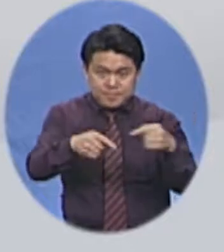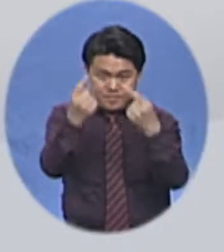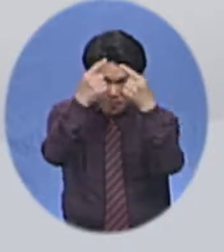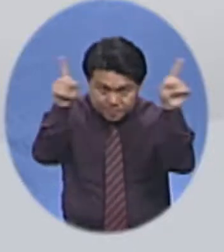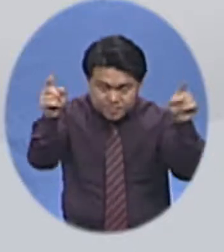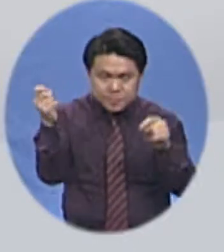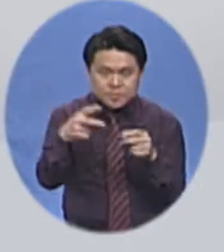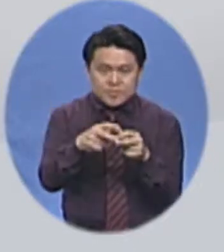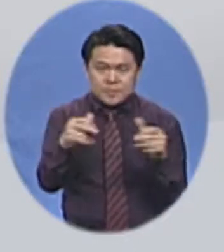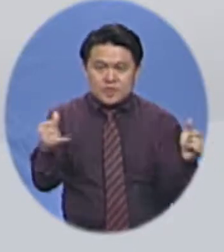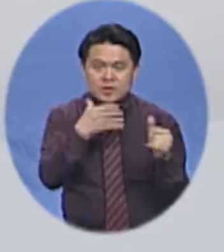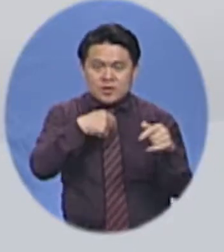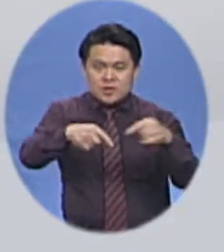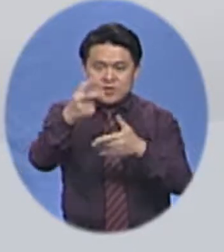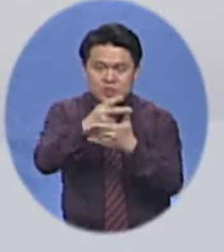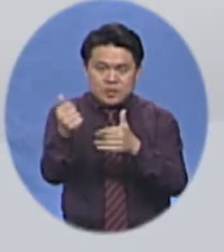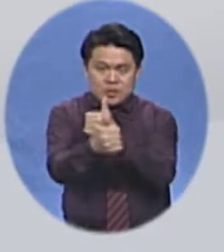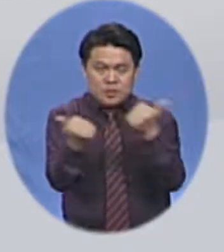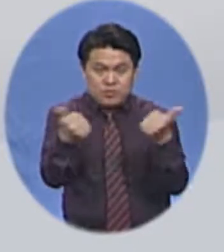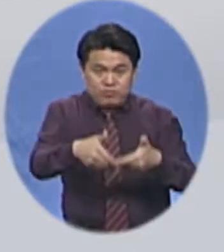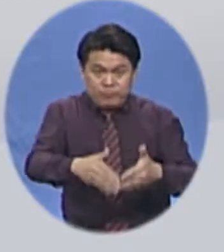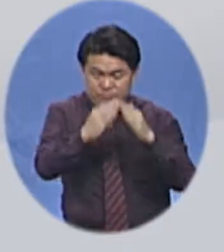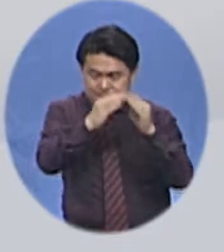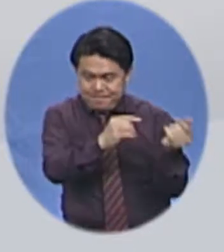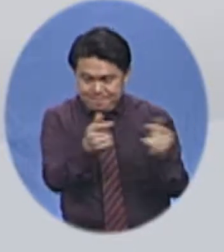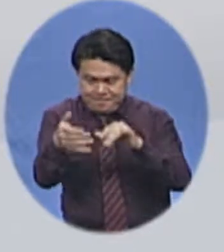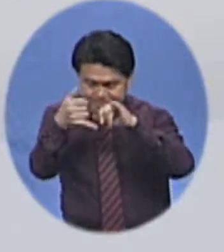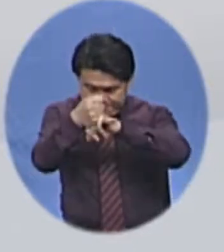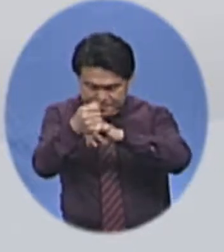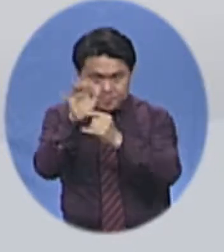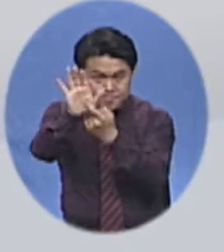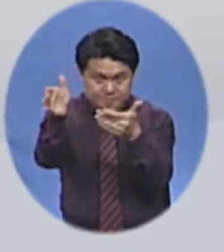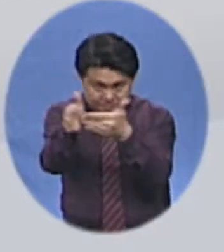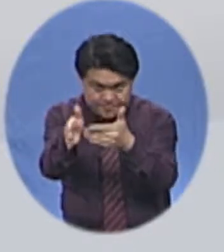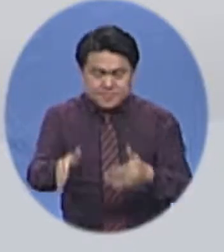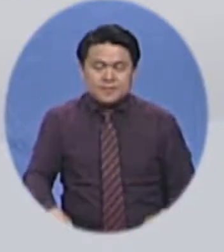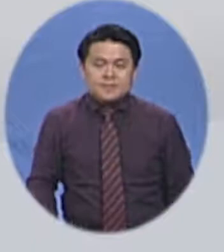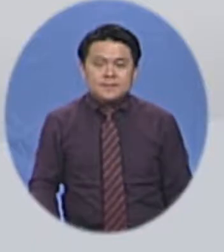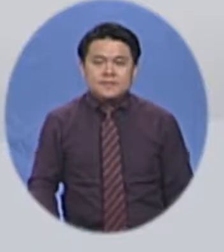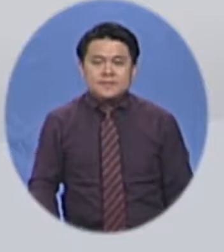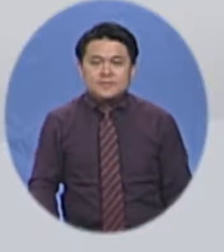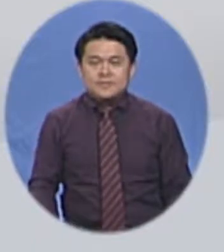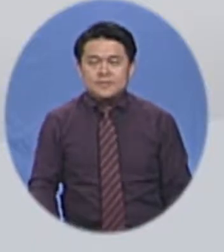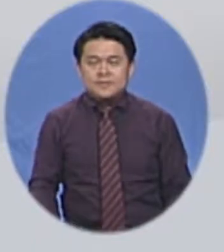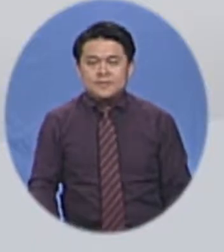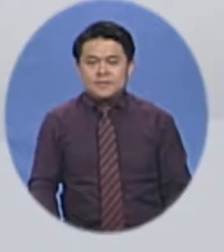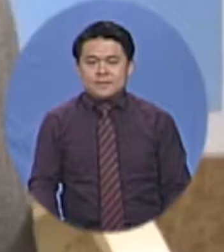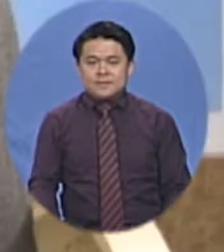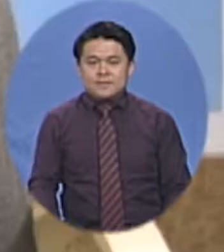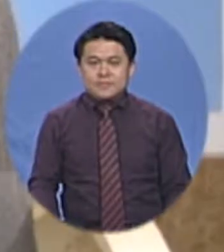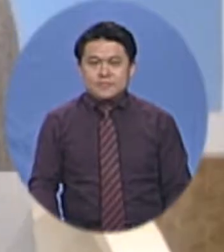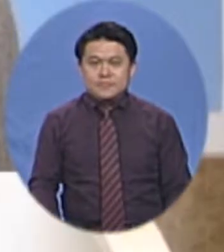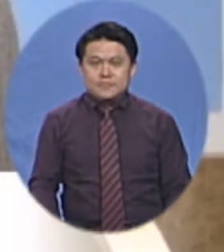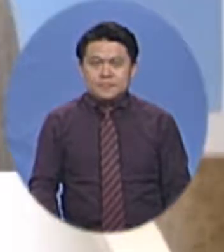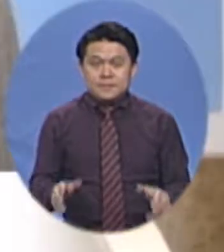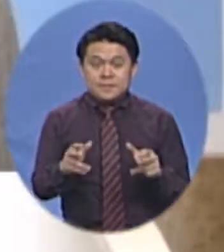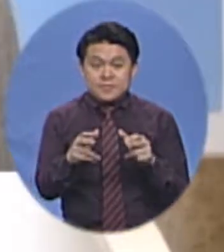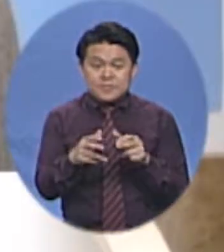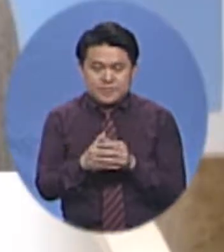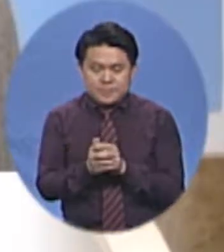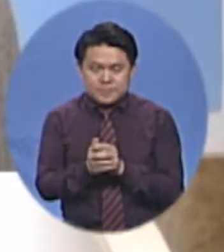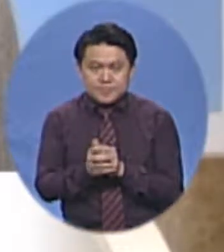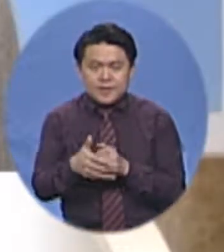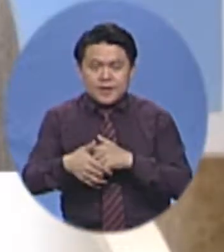대화과, 장애인 복지정책위원회 설립 등을 주요 공약으로 내걸었습니다. 지장협이 바로